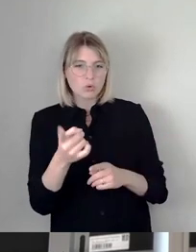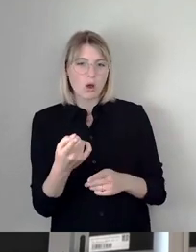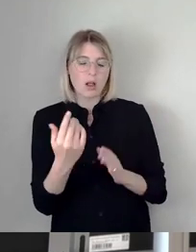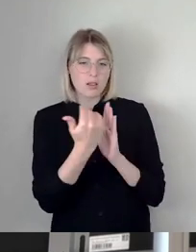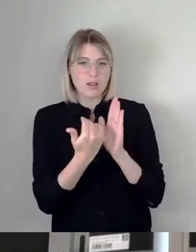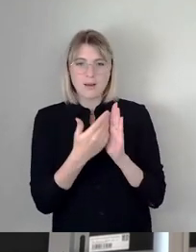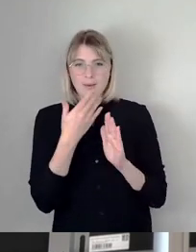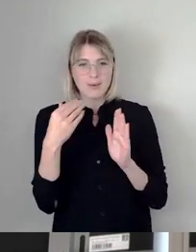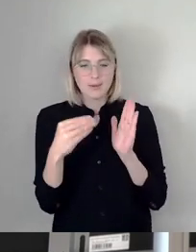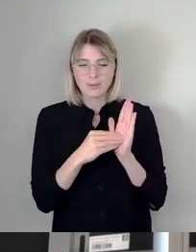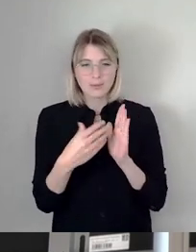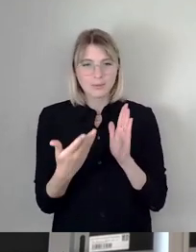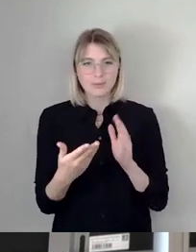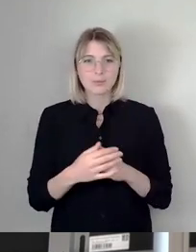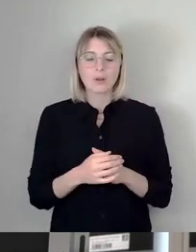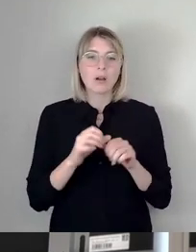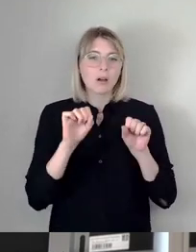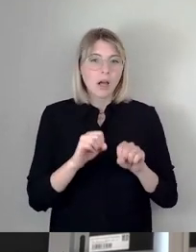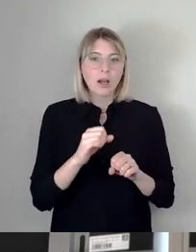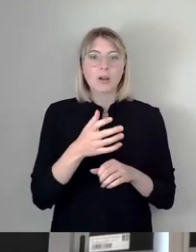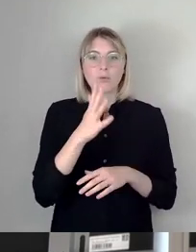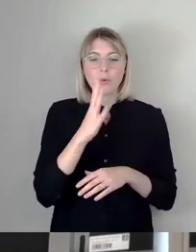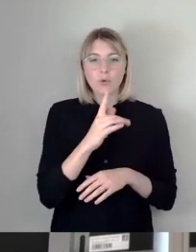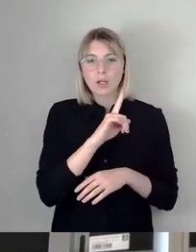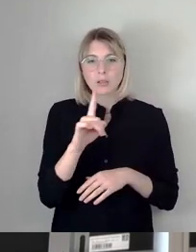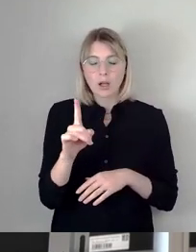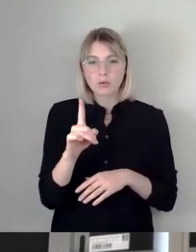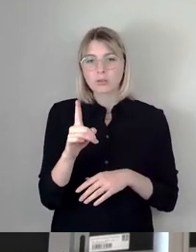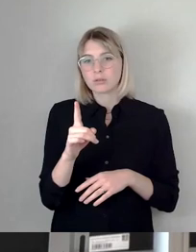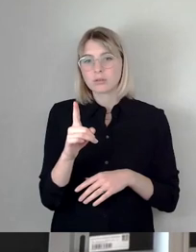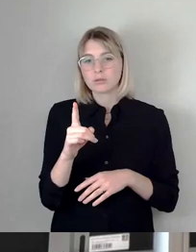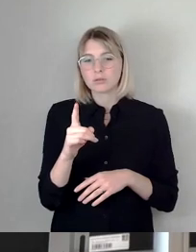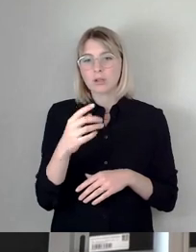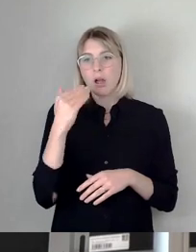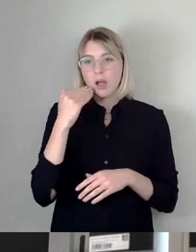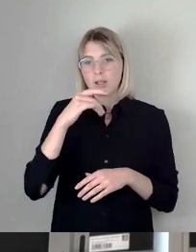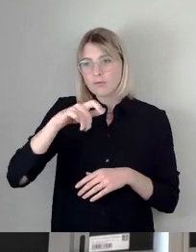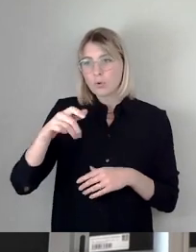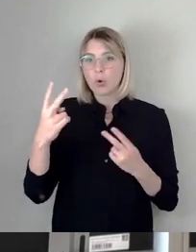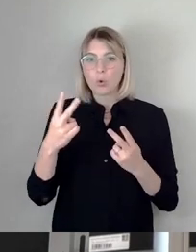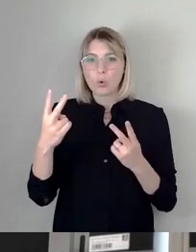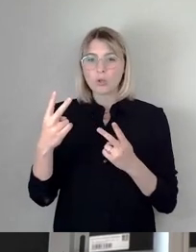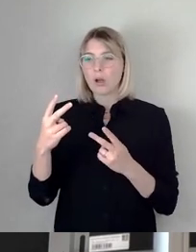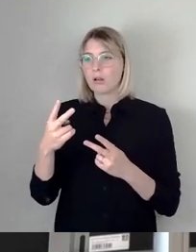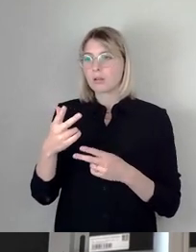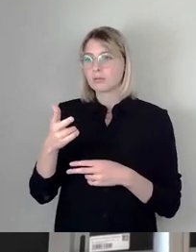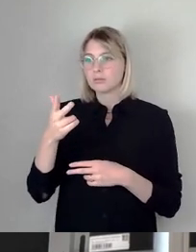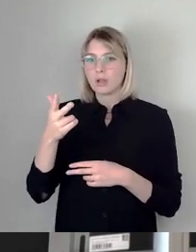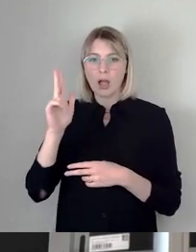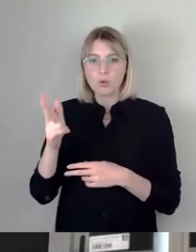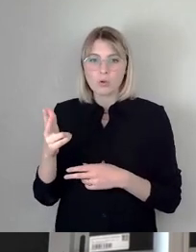Gebiet kann im Kern einer 500.000 Einwohnerstadt ausgewiesen werden. Es kann aber auch im Inneren einer 13.000 Einwohnerortschaft ausgewiesen